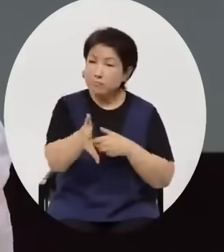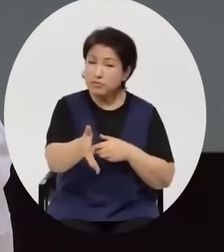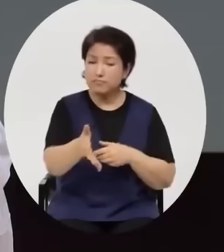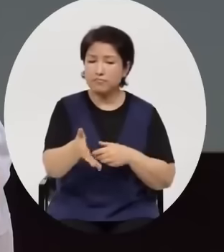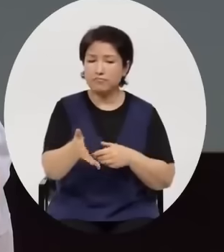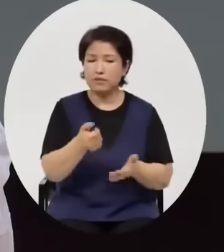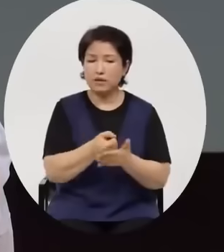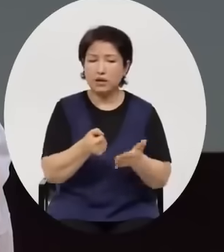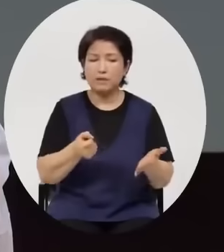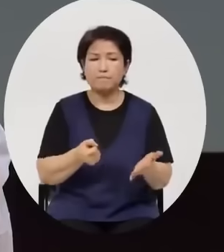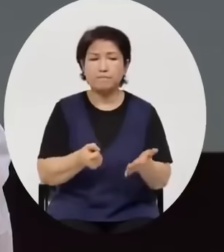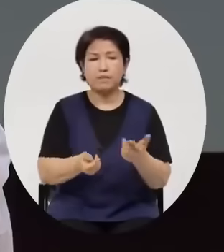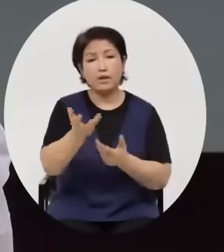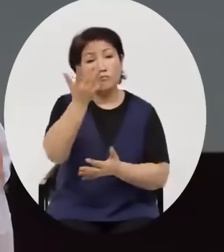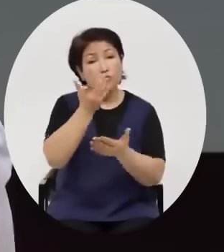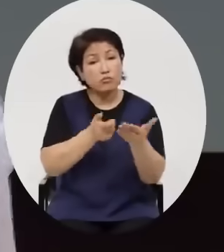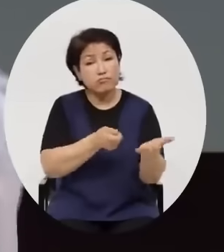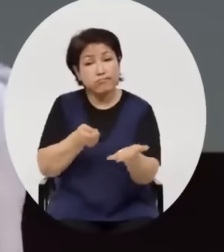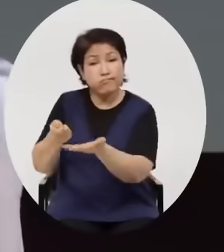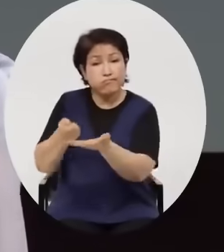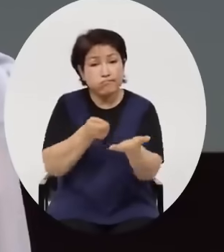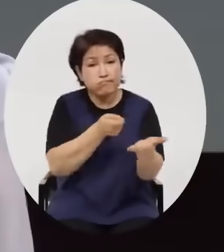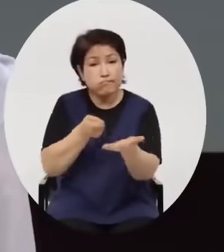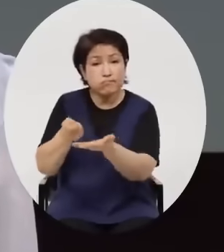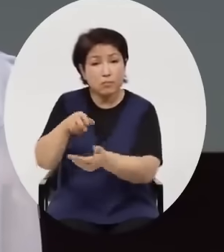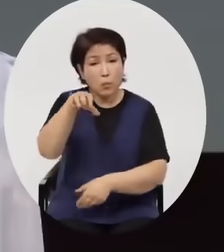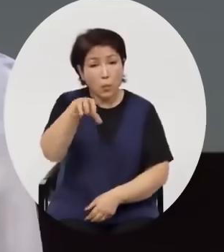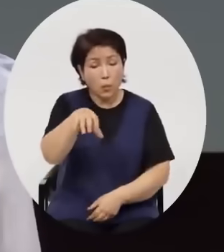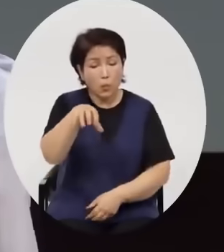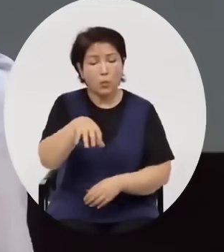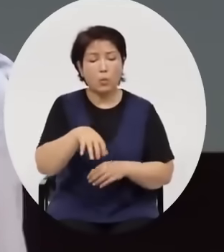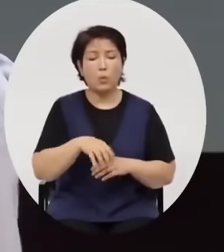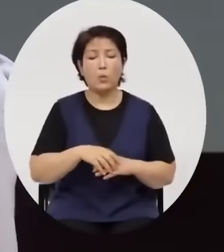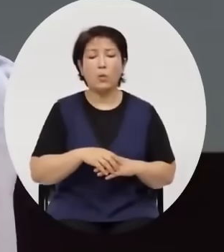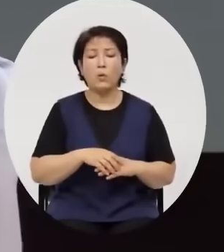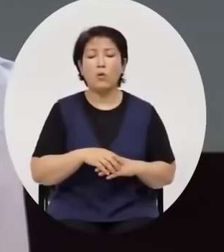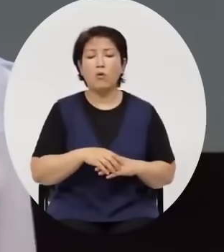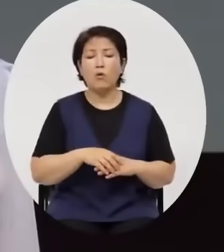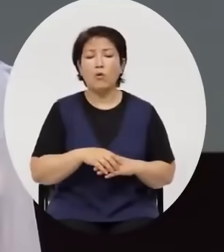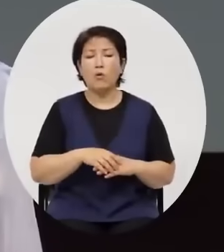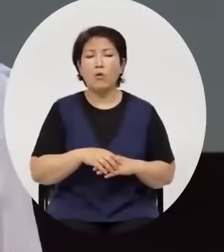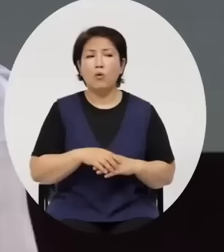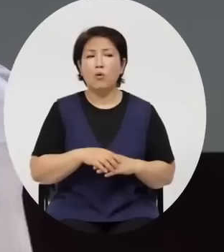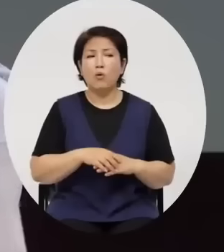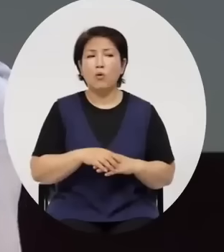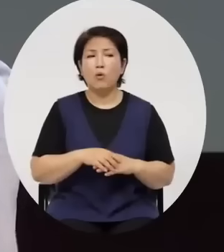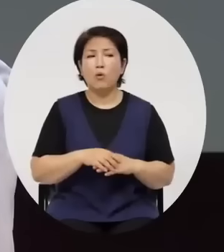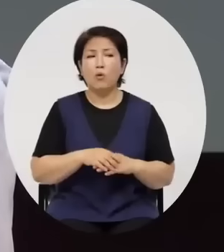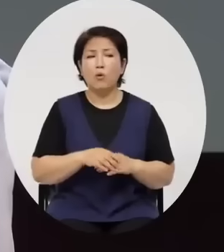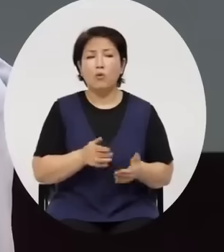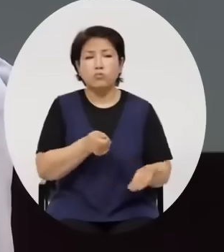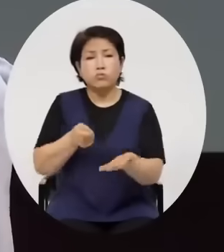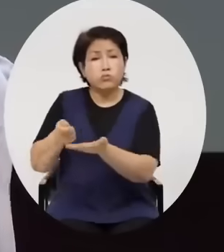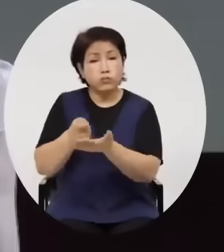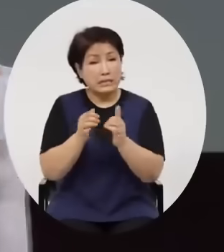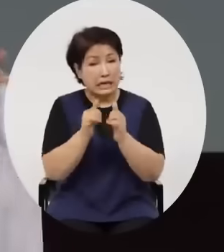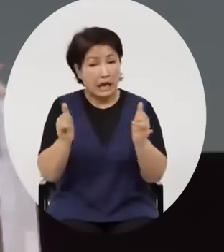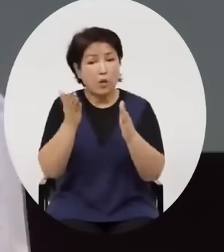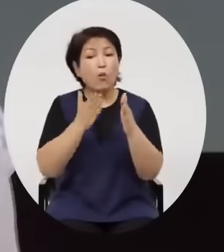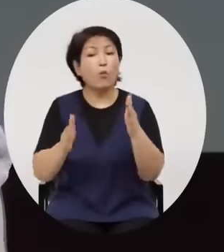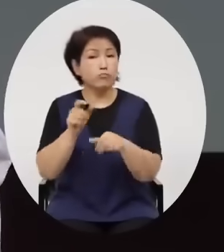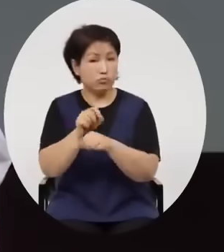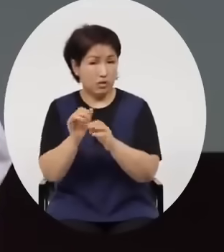그러니까 소방서에서 그 소방 그 뭐 소방소라 그러나 뭐라 그래요?